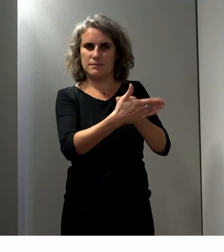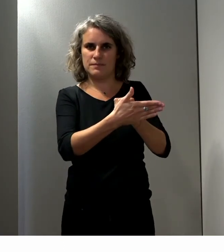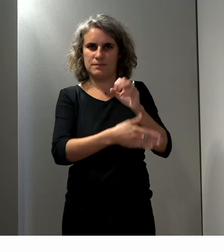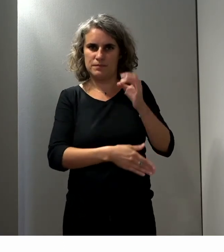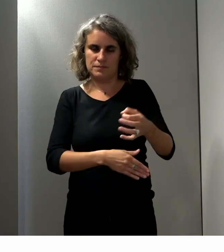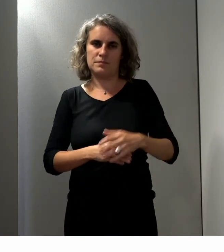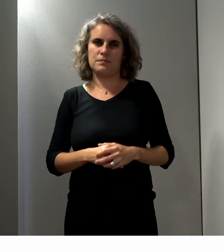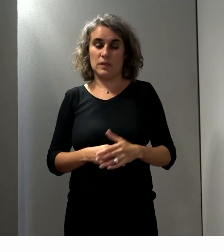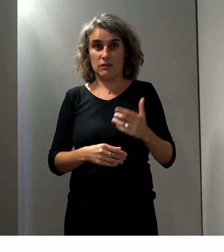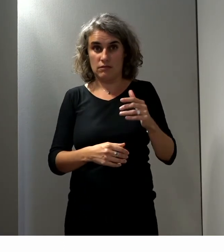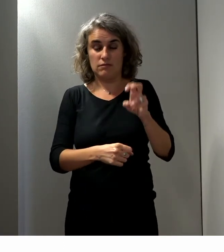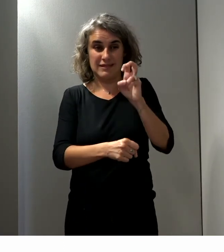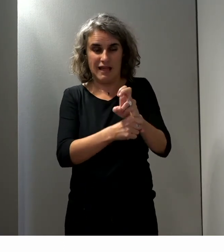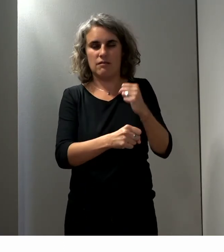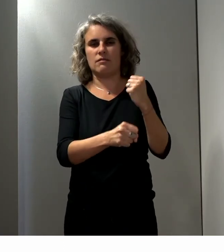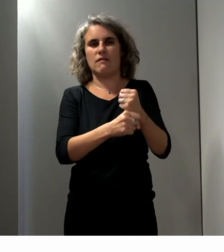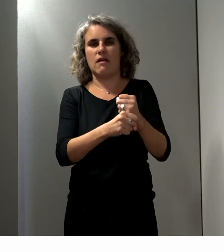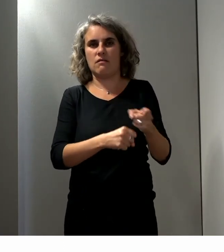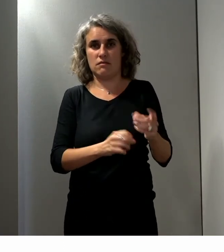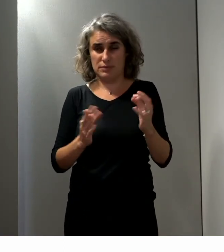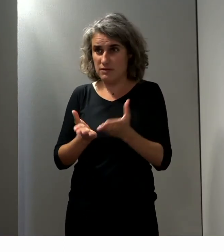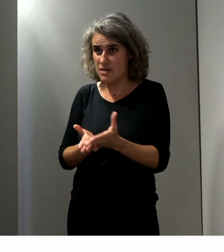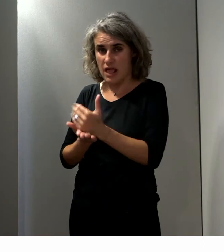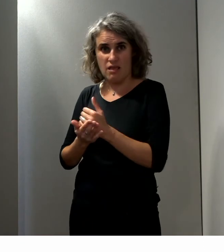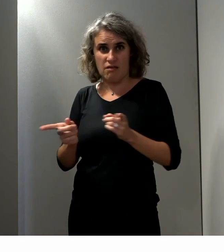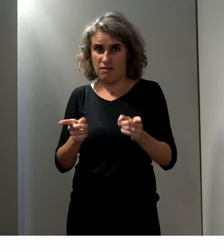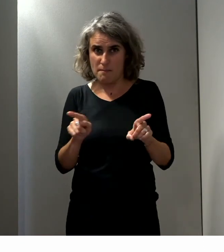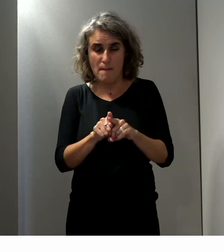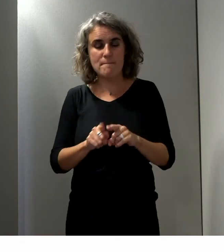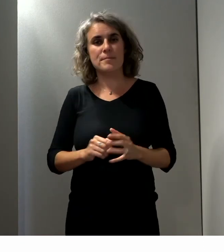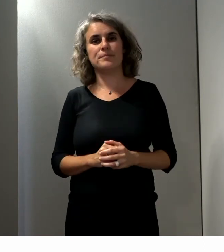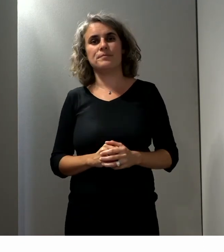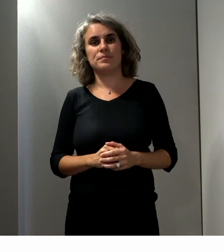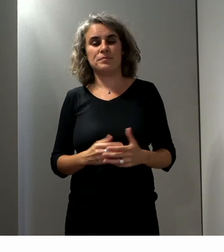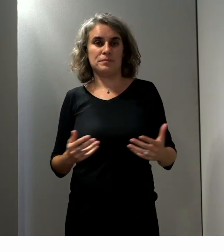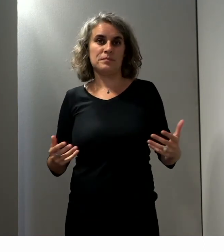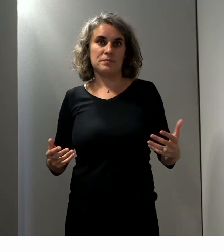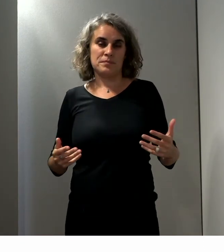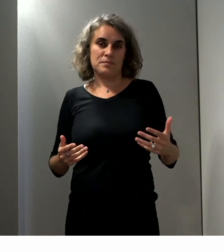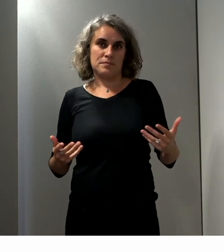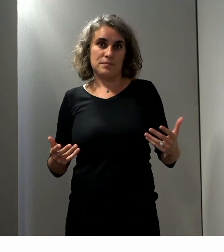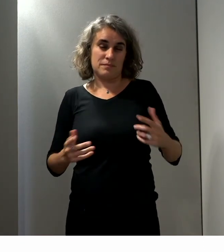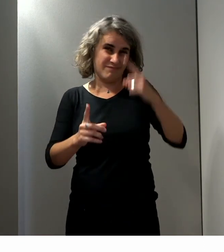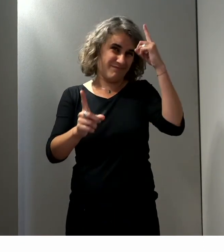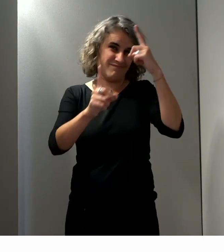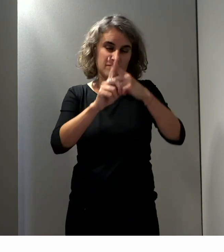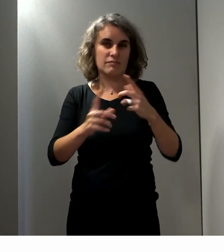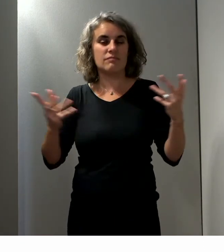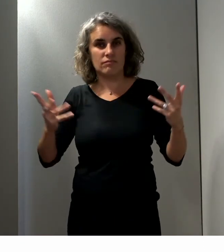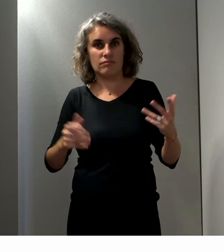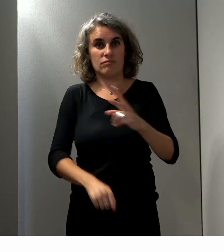devient une problématique de maintien dans l'emploi, si je puis dire, au même titre qu'un salarié. Donc, il y a des enjeux forts à ce que les chefs